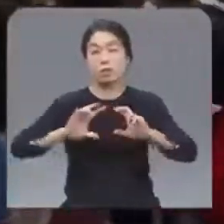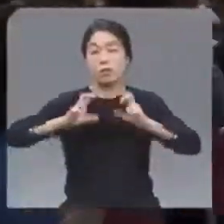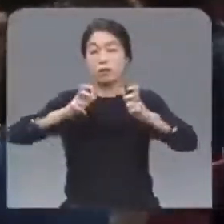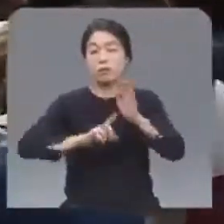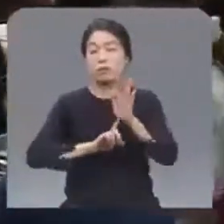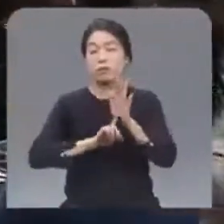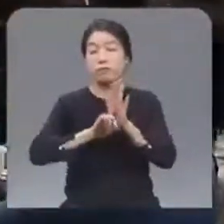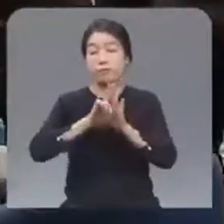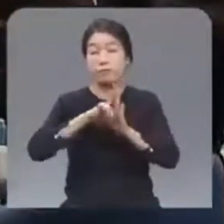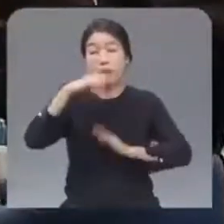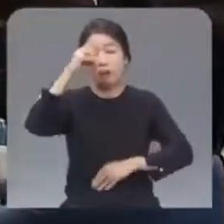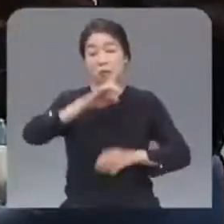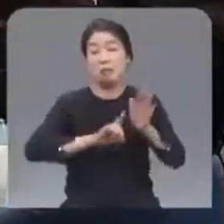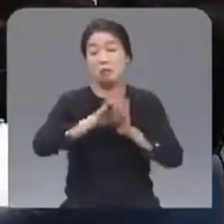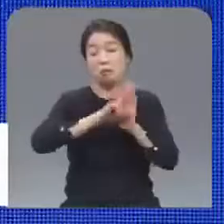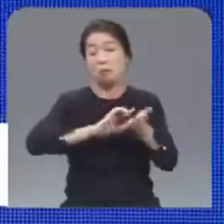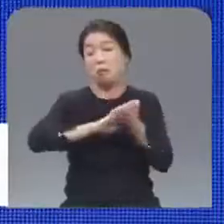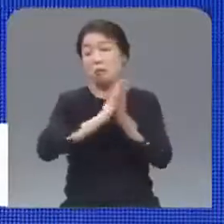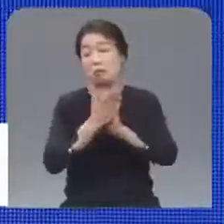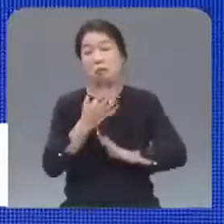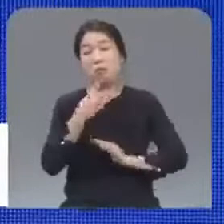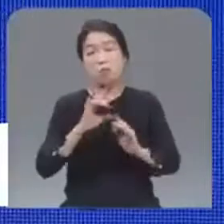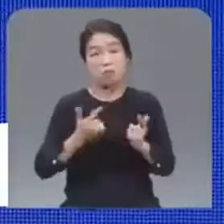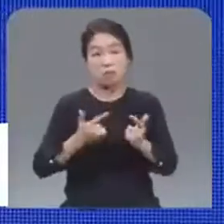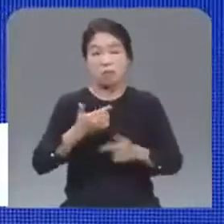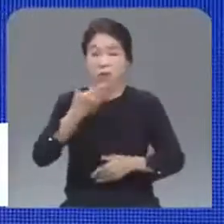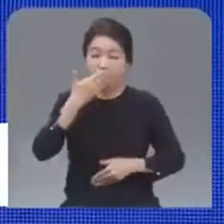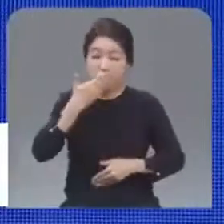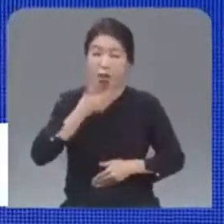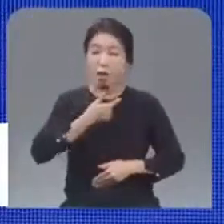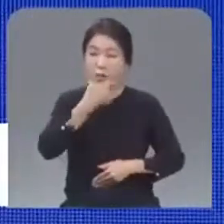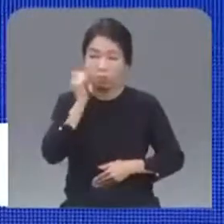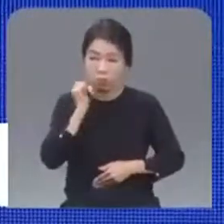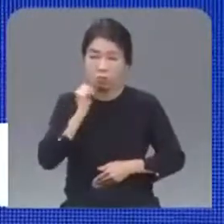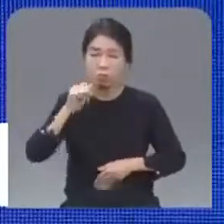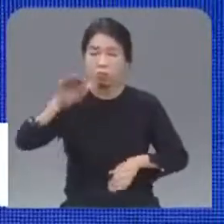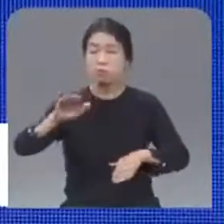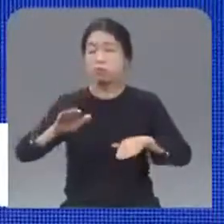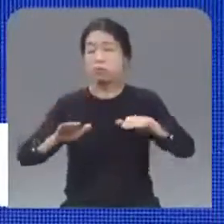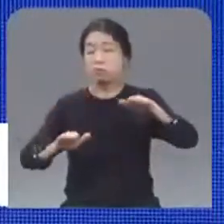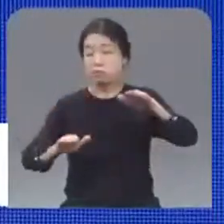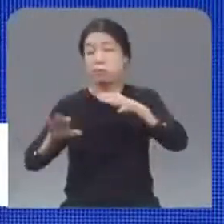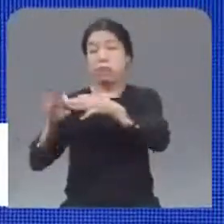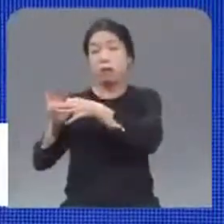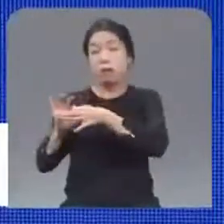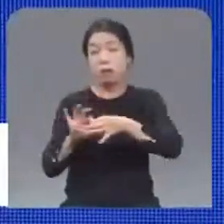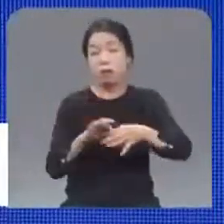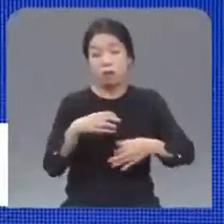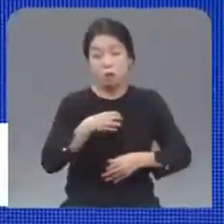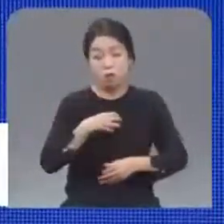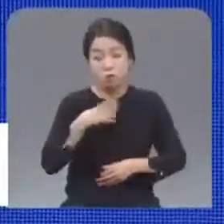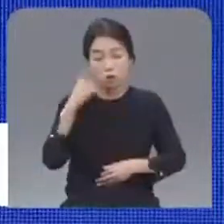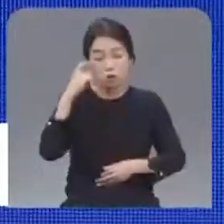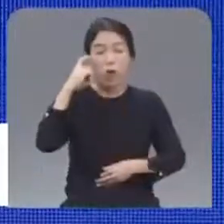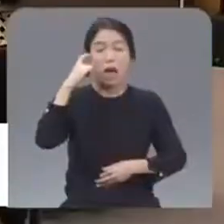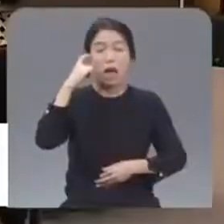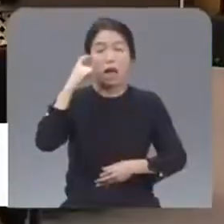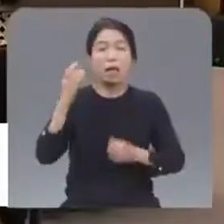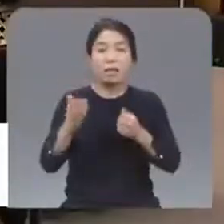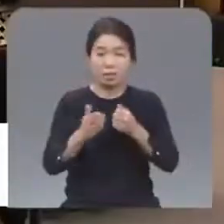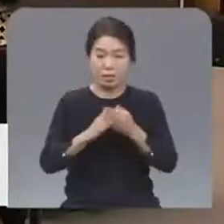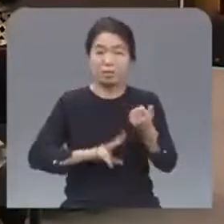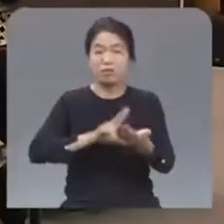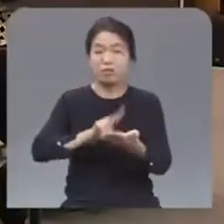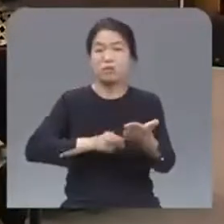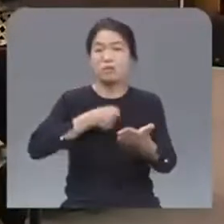상승이 단순한 기후변화가 아니라 식량 부족과 불평등으로 이어진다는 위기의식에서 정해진 주제입니다